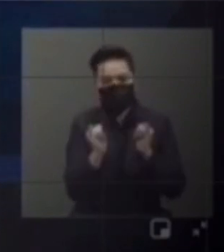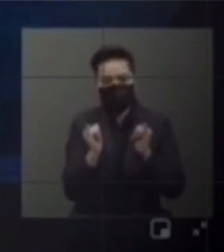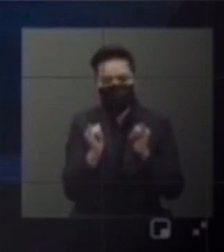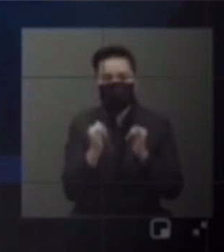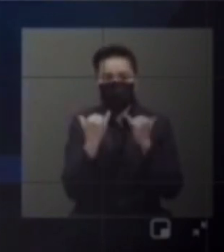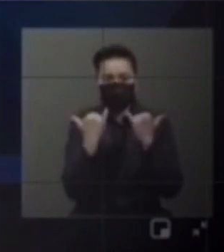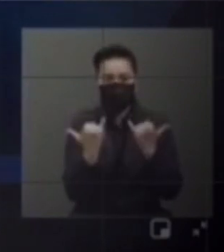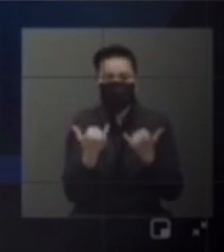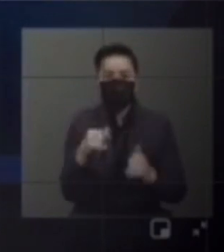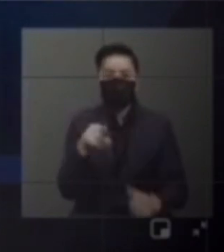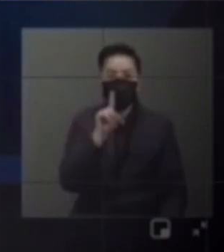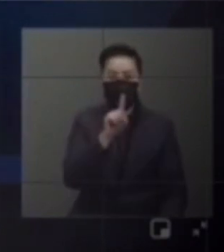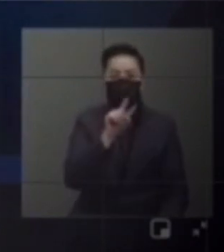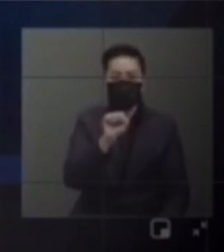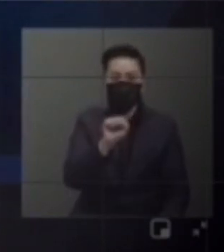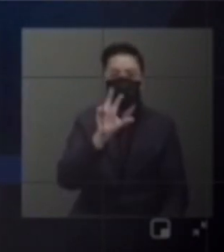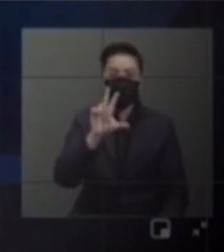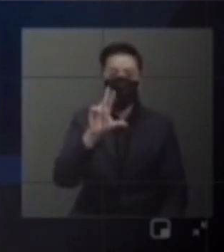ขออภัยค่ะ